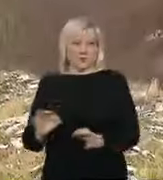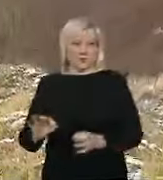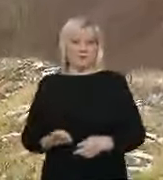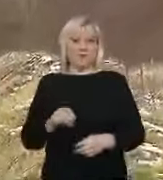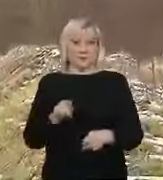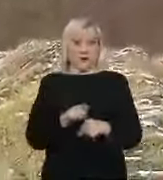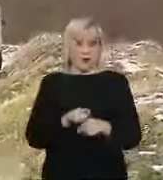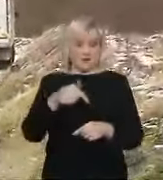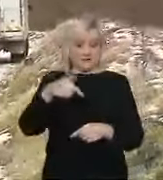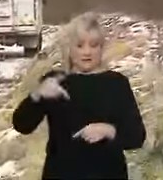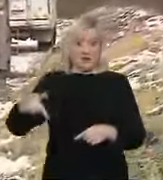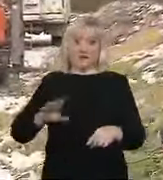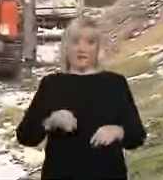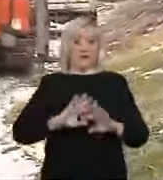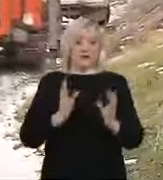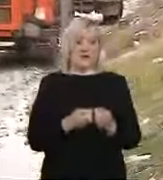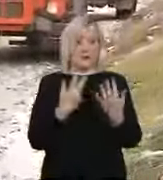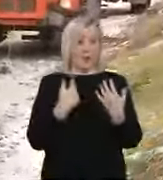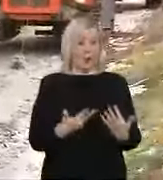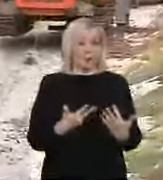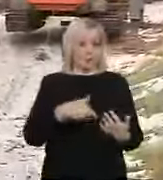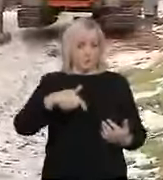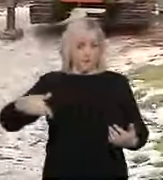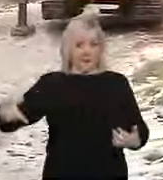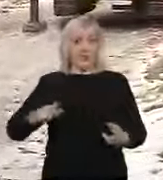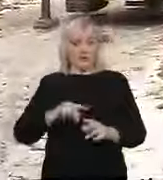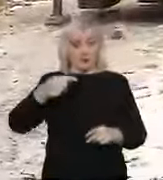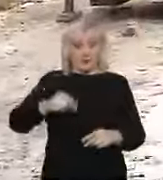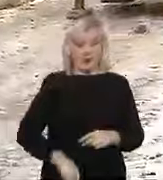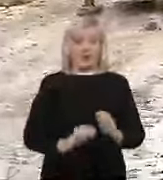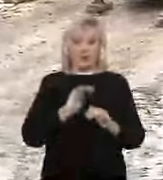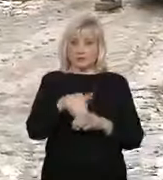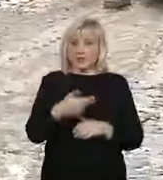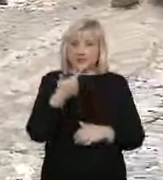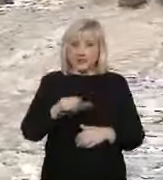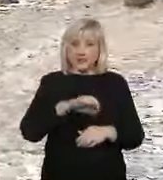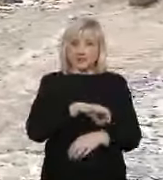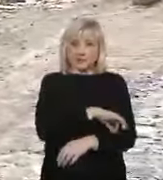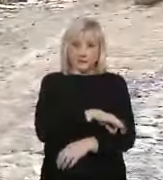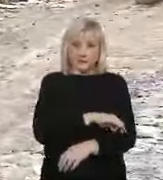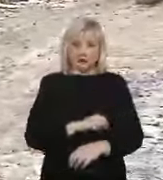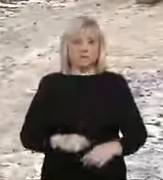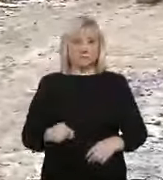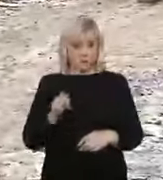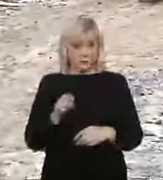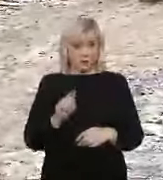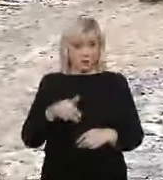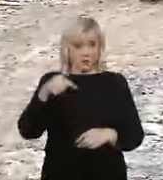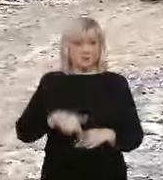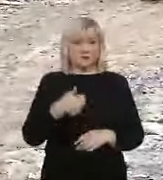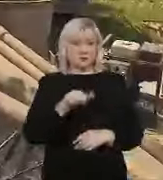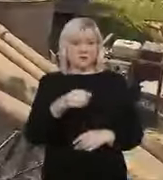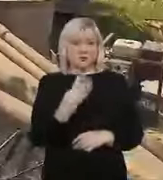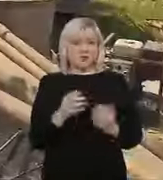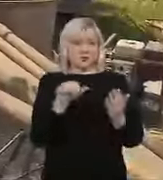je na trase tunelu celkem 80 a mohou dosahovat hloubky i přes 200 metrů. Konkrétně tento bude v hloubce